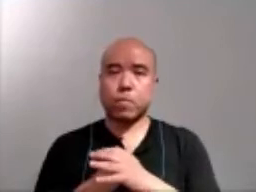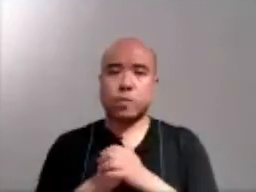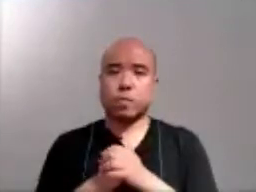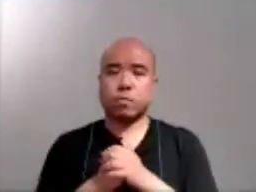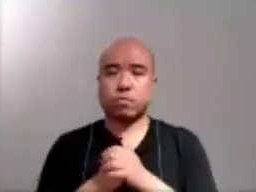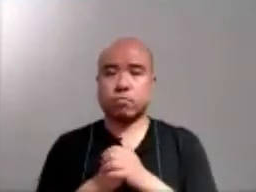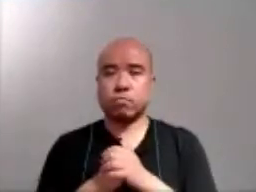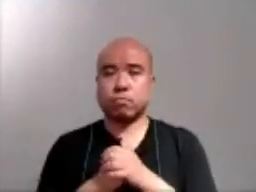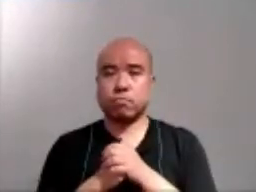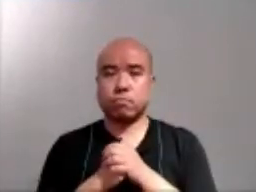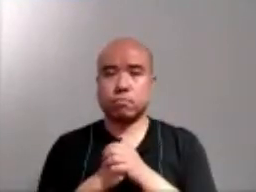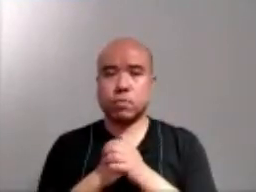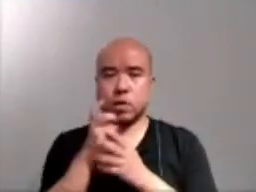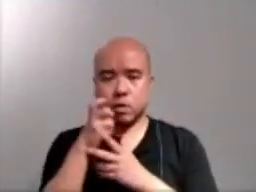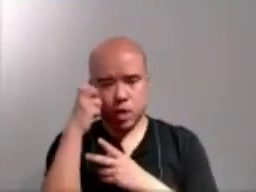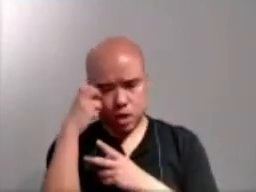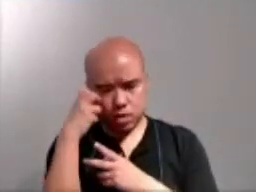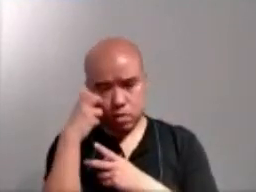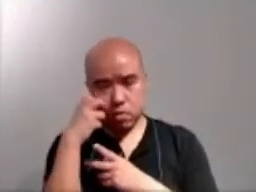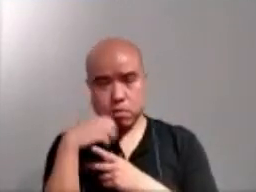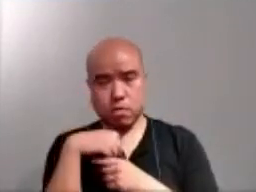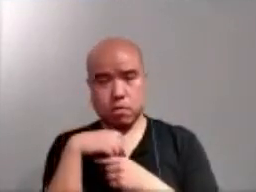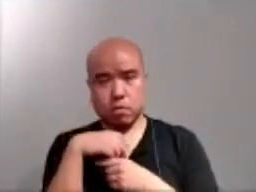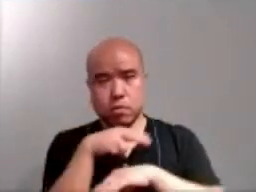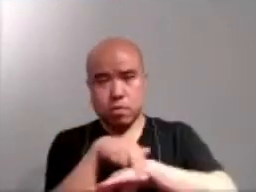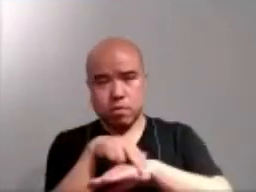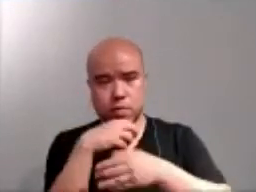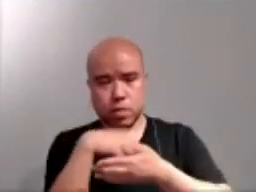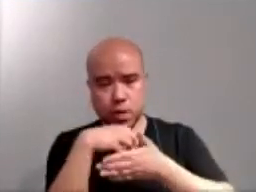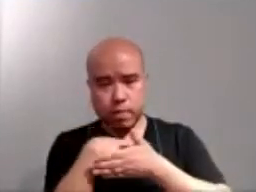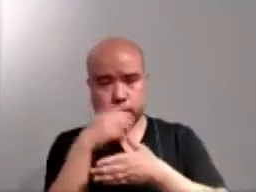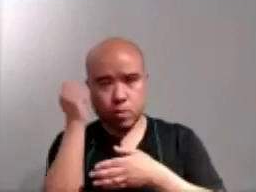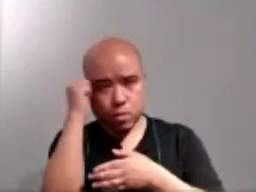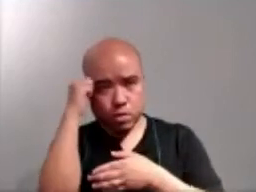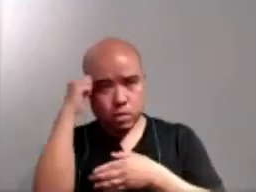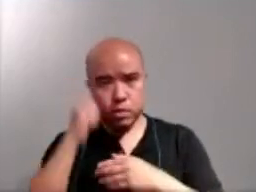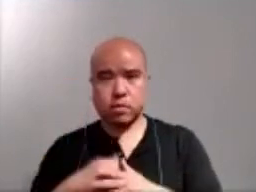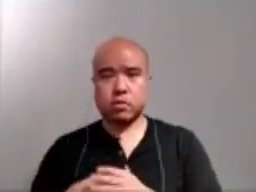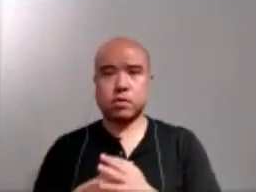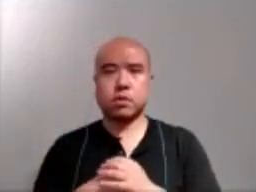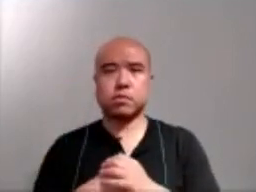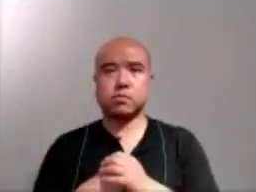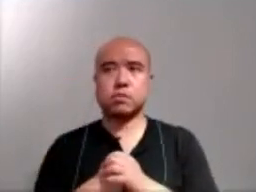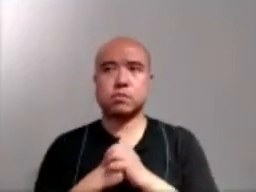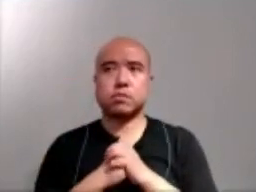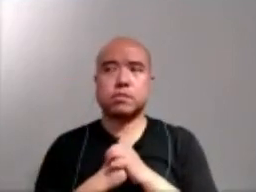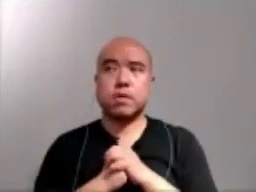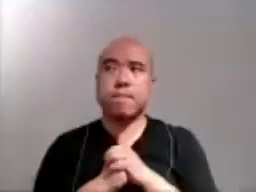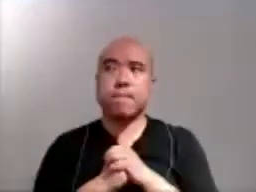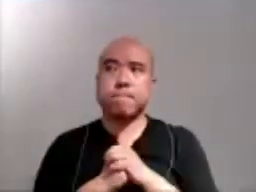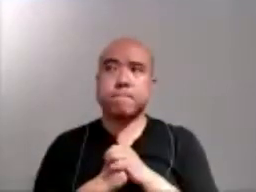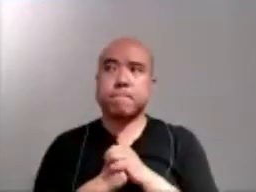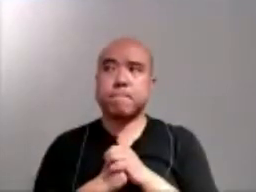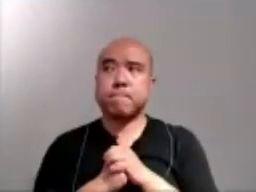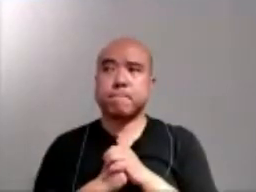哋首先评估咗方案入边可能会遇到嘅困难啦，同埋制定咗解决嘅方案，以及我哋会真